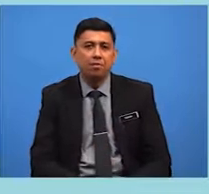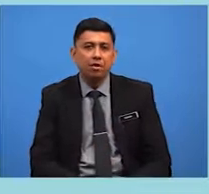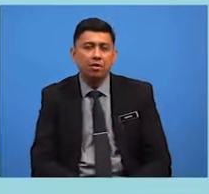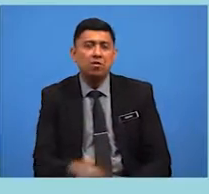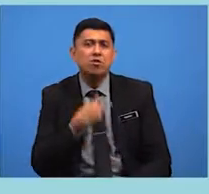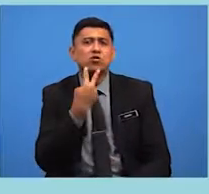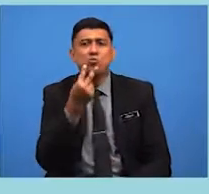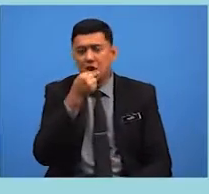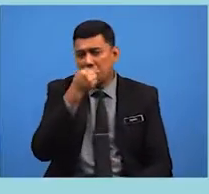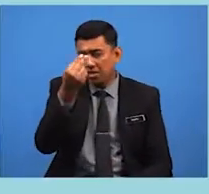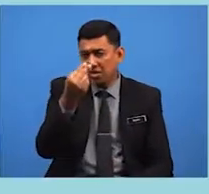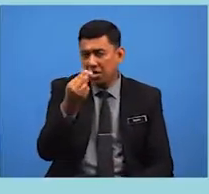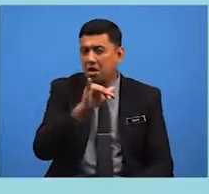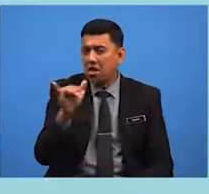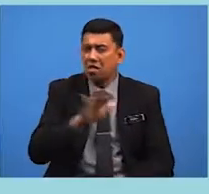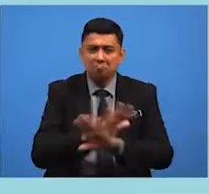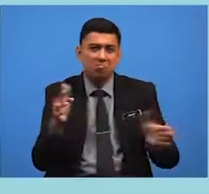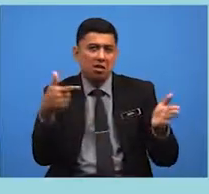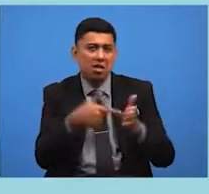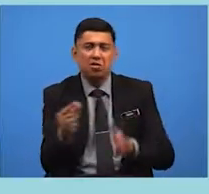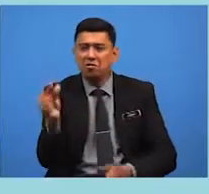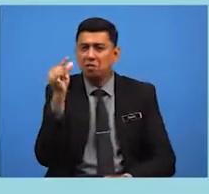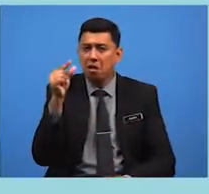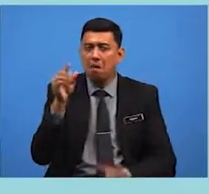Suara nyaringnya tidak lagi gah bergema.